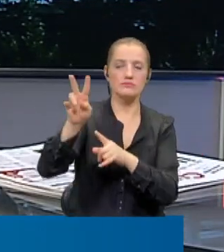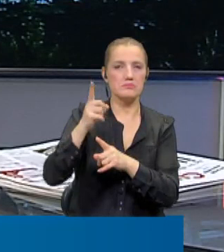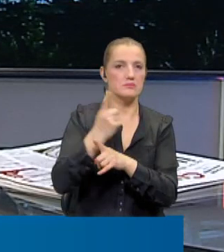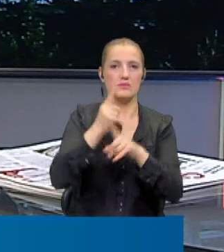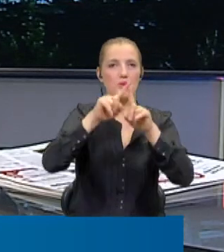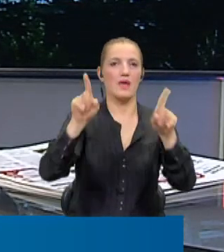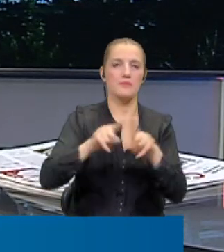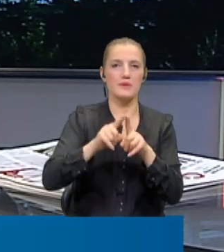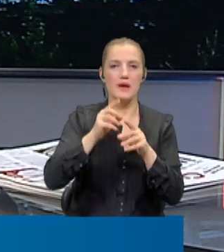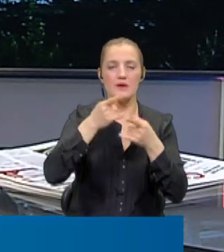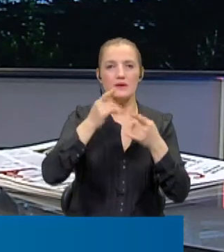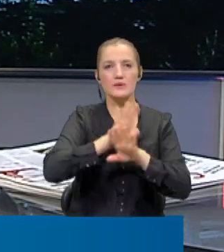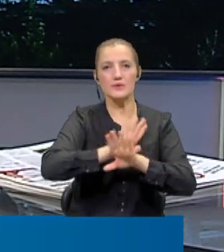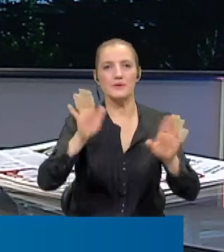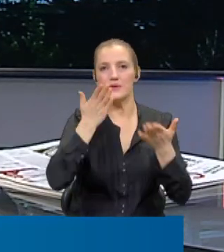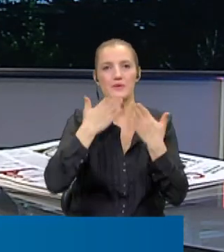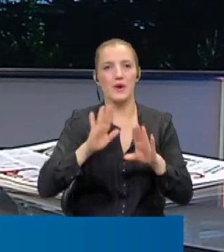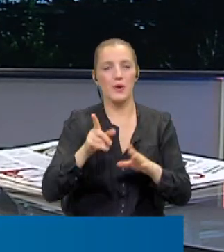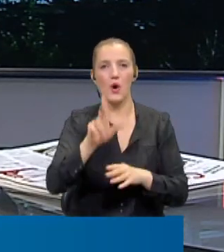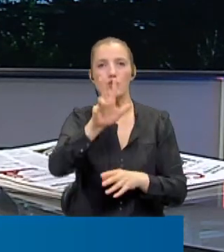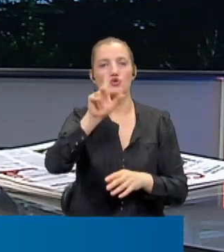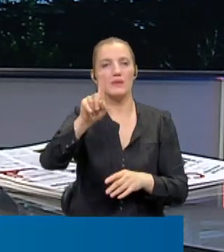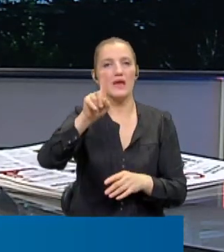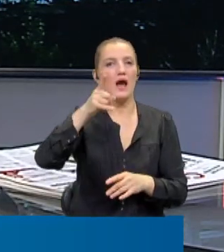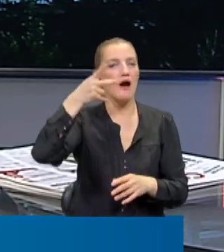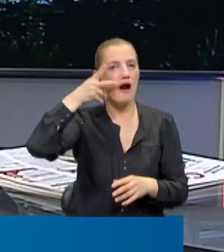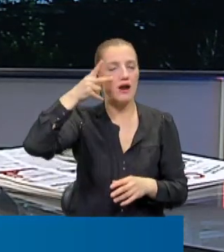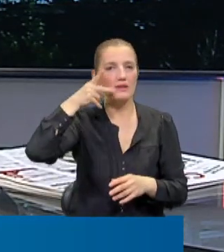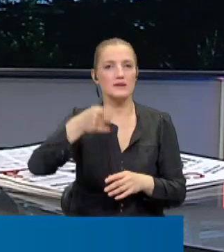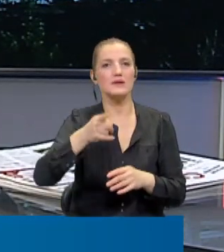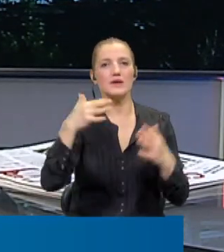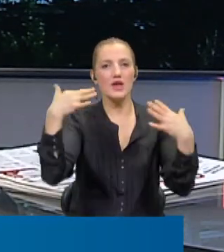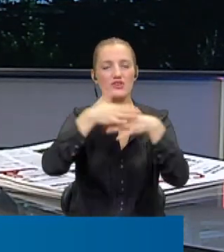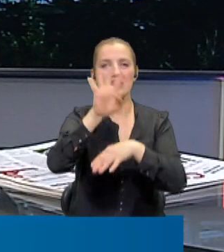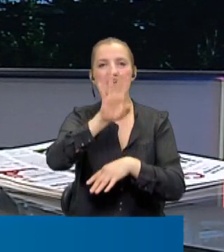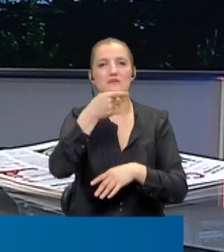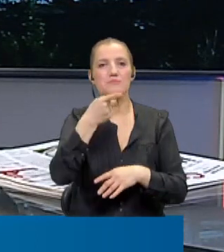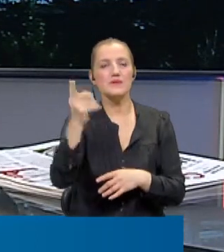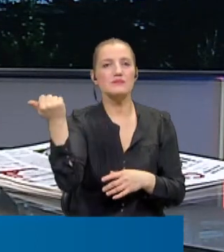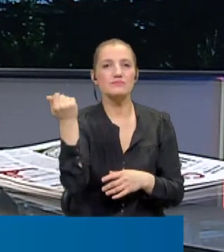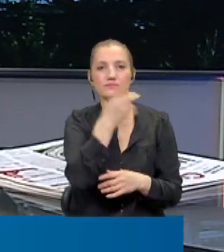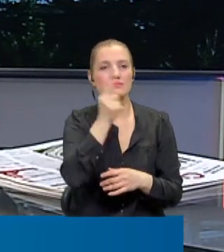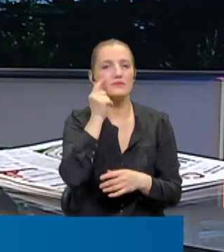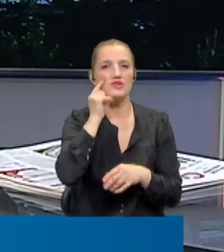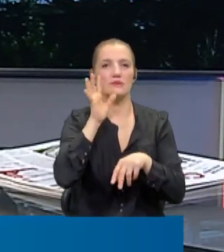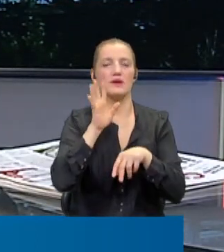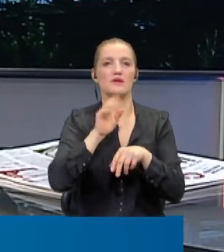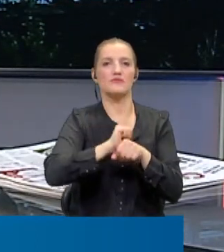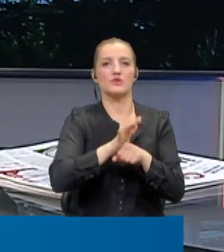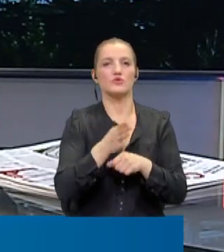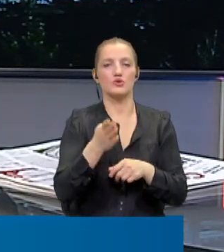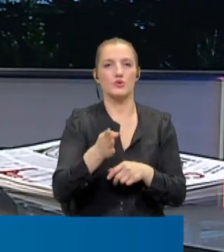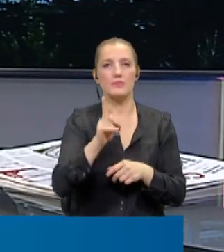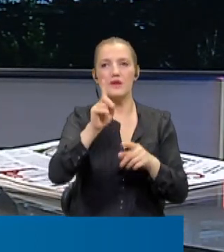açıkçası 31aralık gecesinde 40000 üzerinde bir vaka ile karşı karşıya kaldık bir ocağın vaka